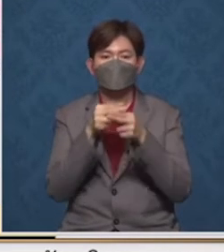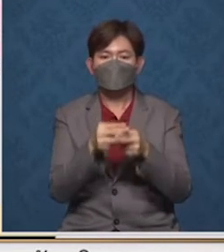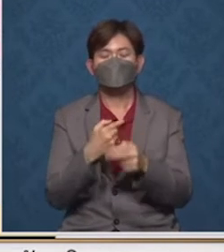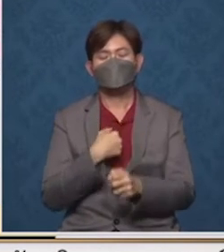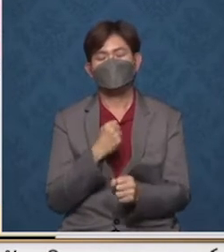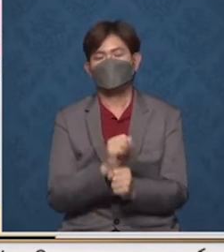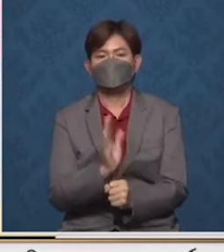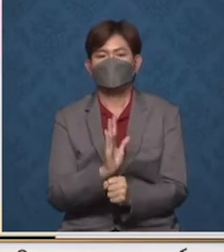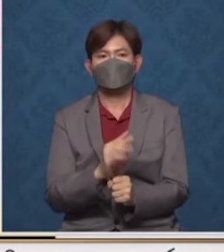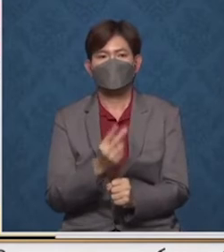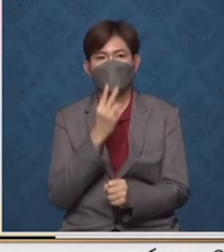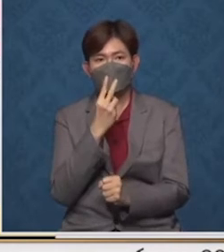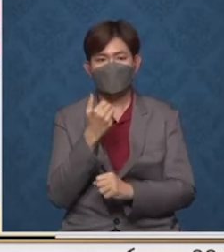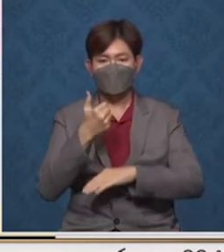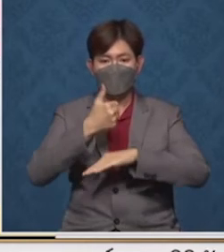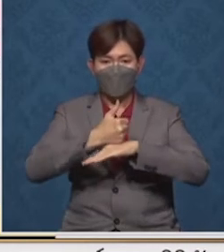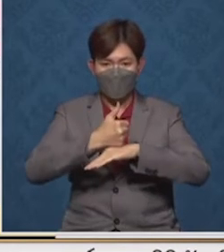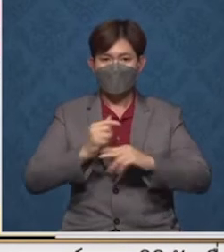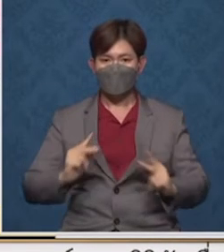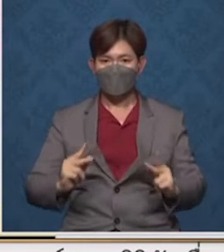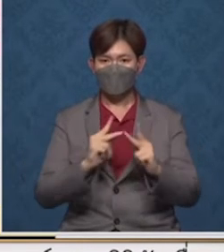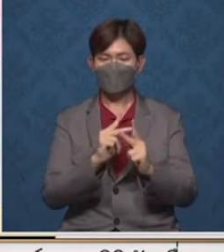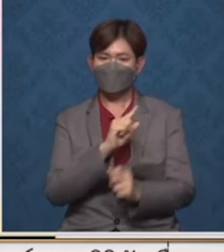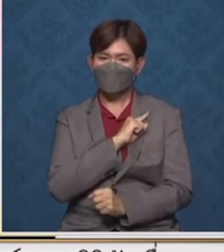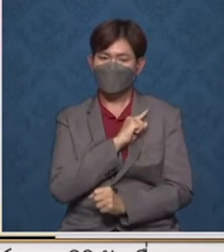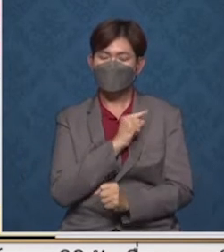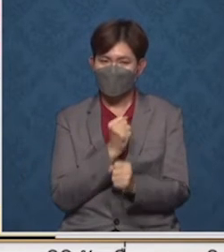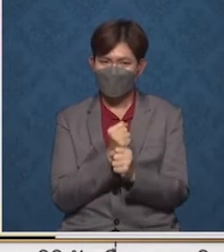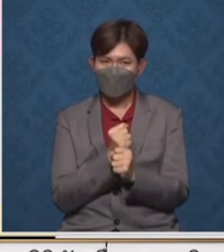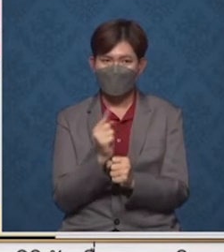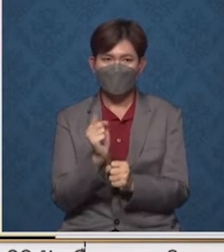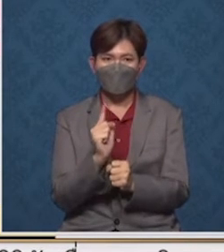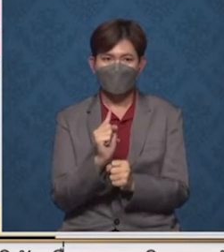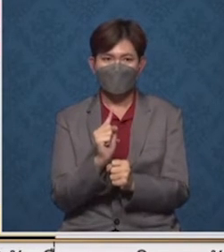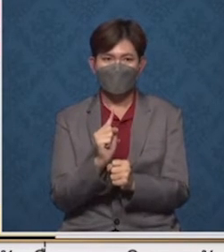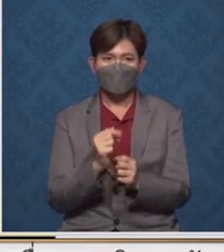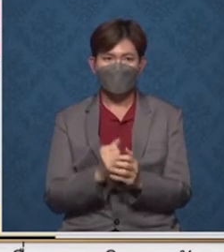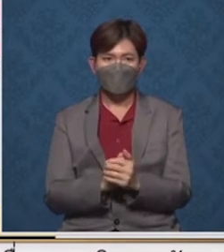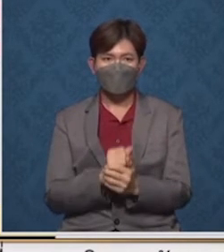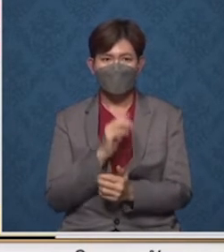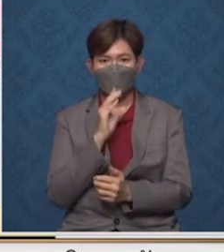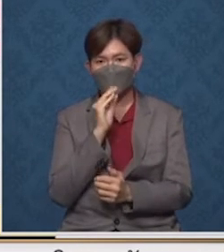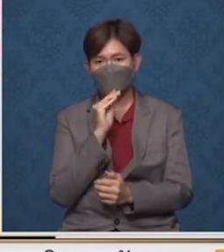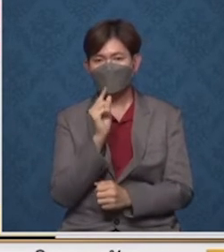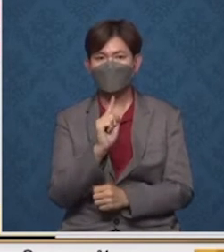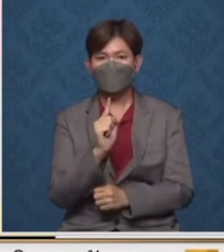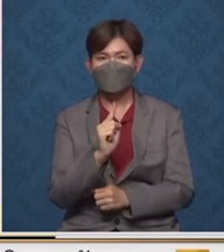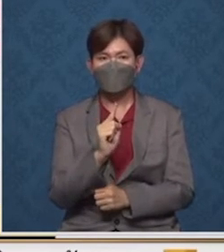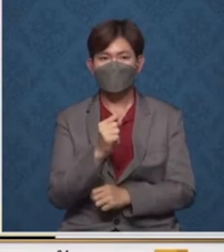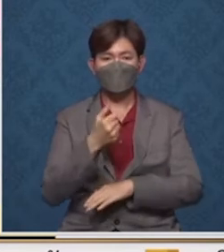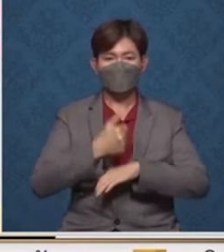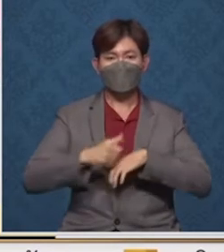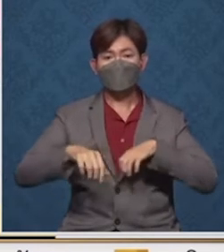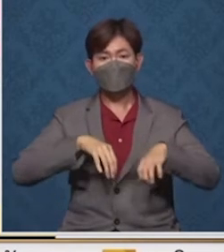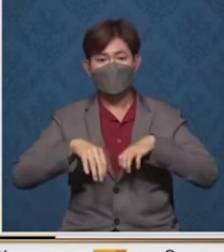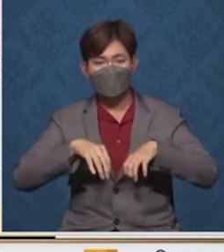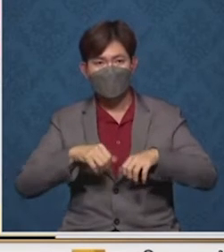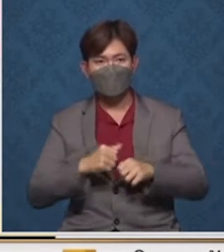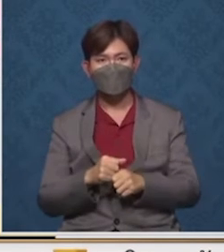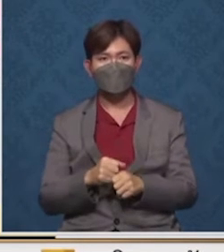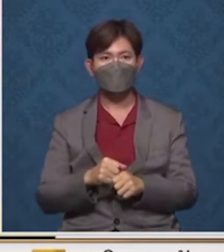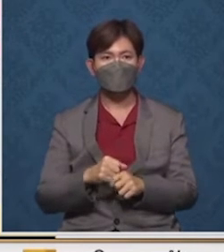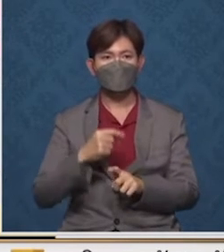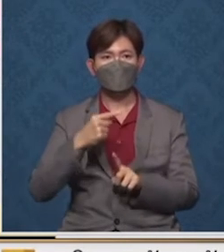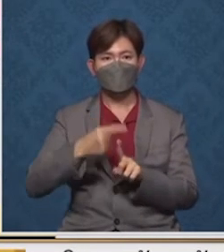จงและมีรัฐมนตรีที่เกี่ยวข้องน้ำตาลครับถ้าพูดแบบเข้าท่ามากในฐานะผู้บริหารวันที่